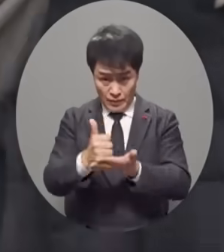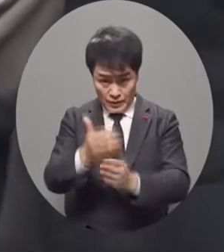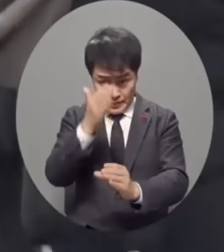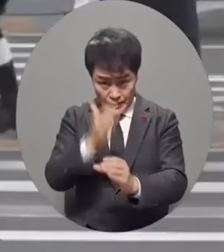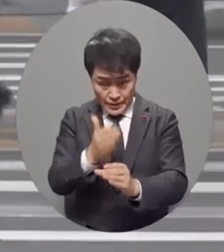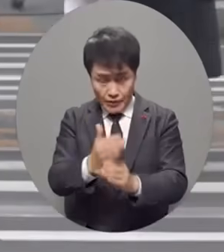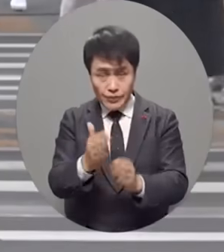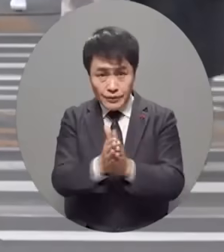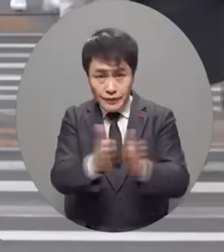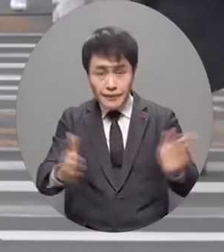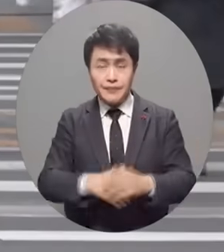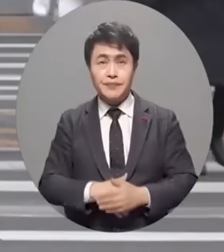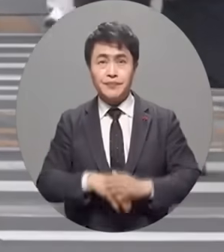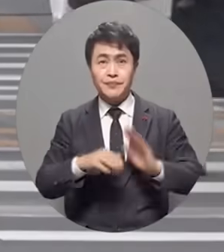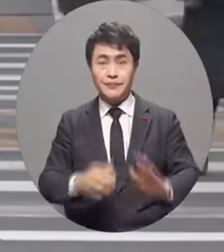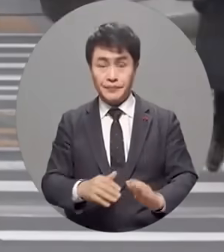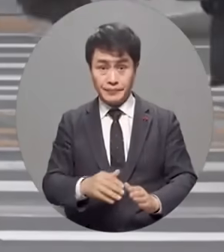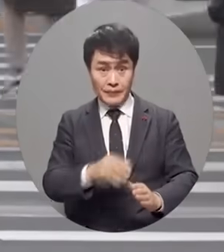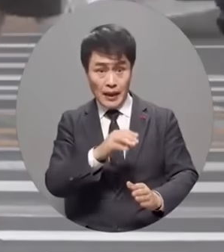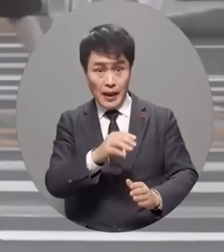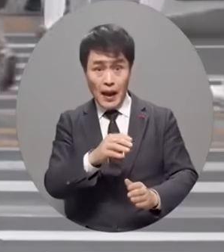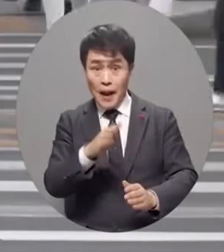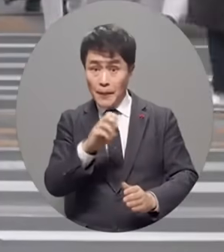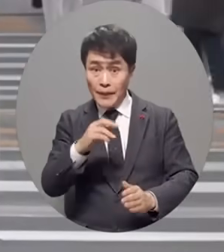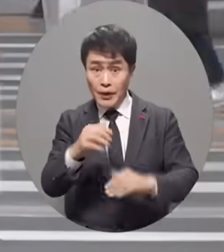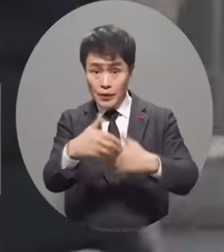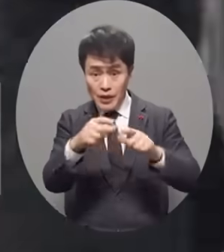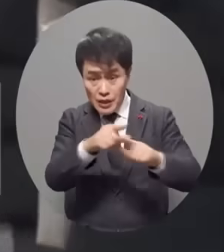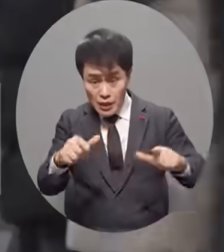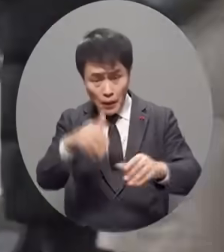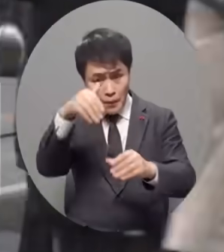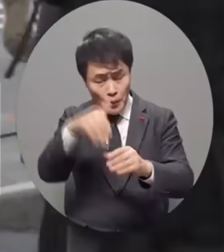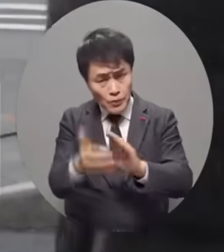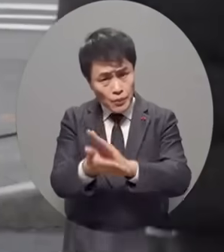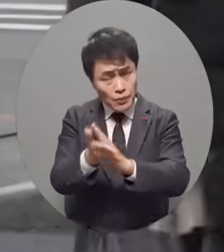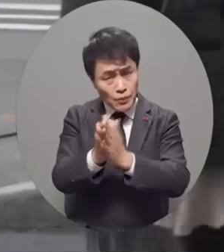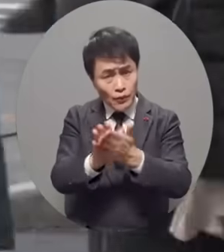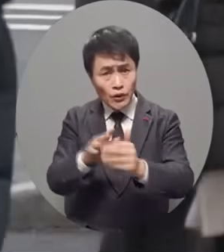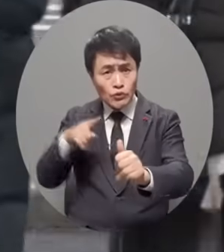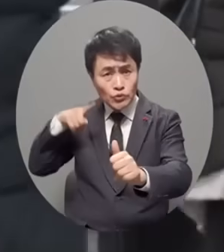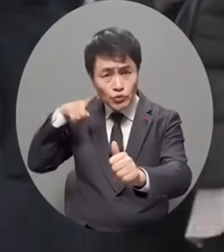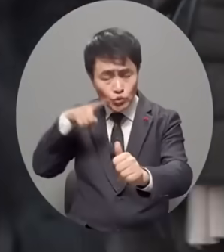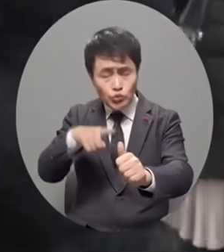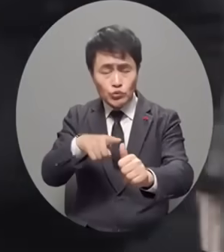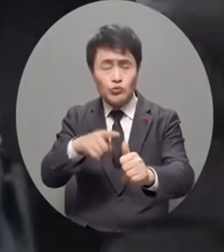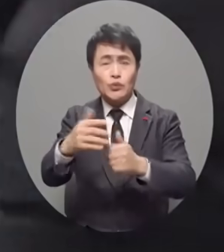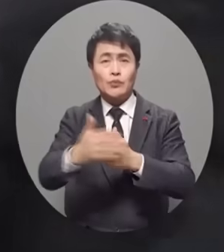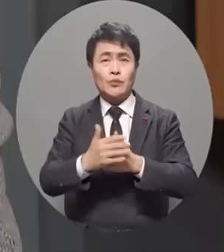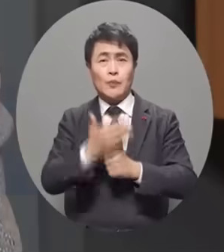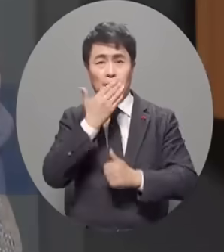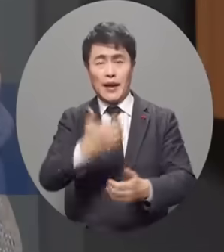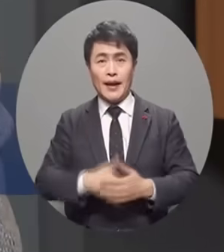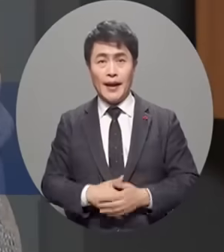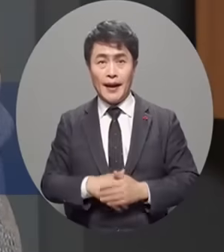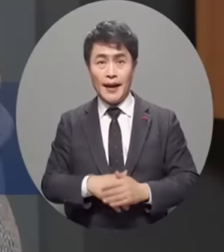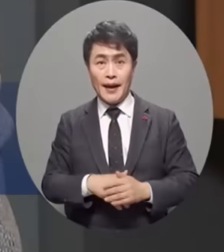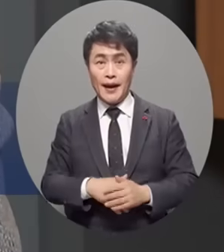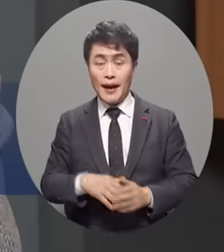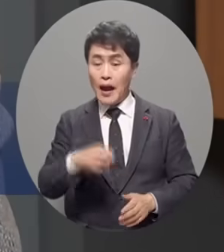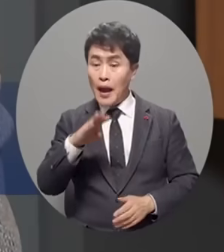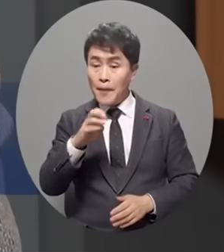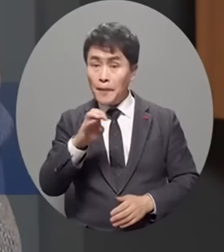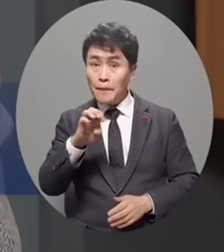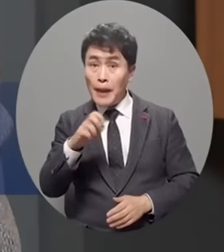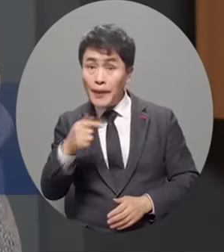시행됐습니다. 패널 조사는 일반 조사보다 표심의 변화를 추적하는 데 유리합니다. 패널에 참여하는 분들은